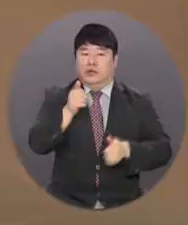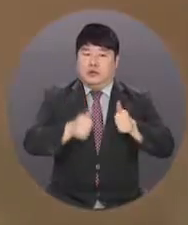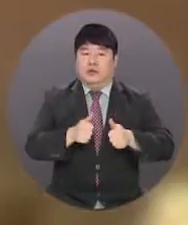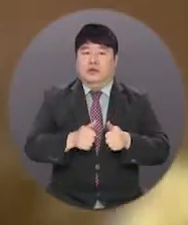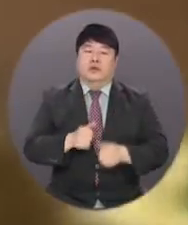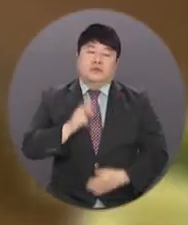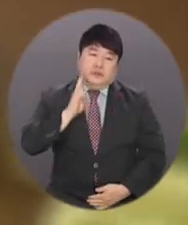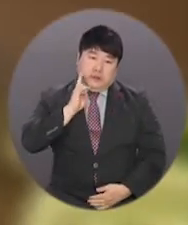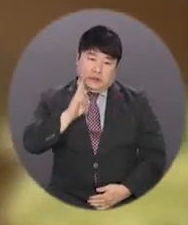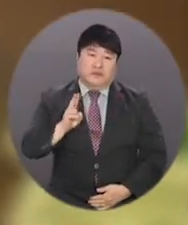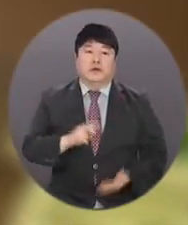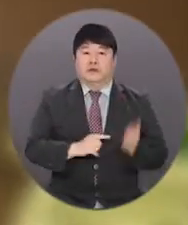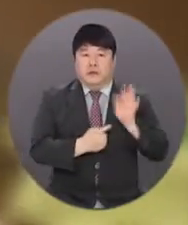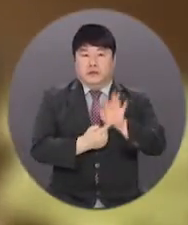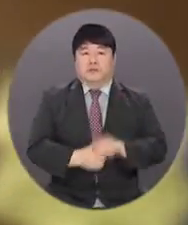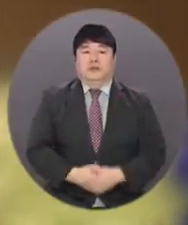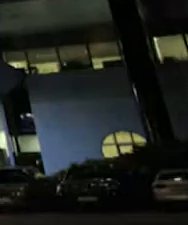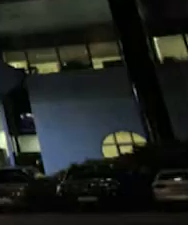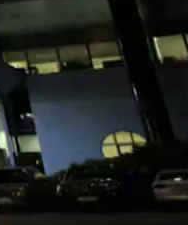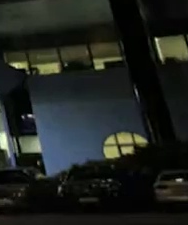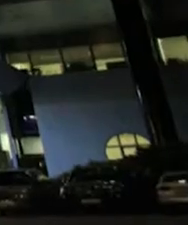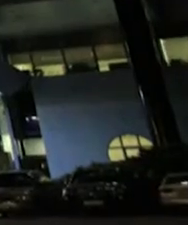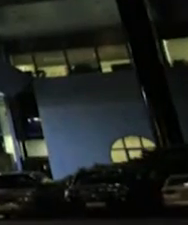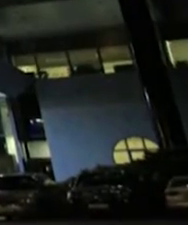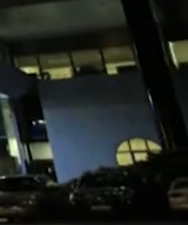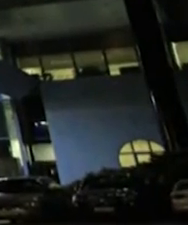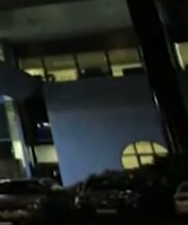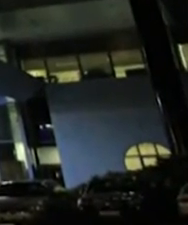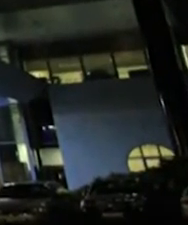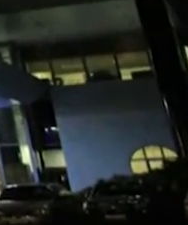나타났습니다. MBC 뉴스 이계상입니다.